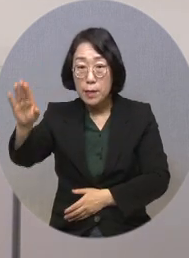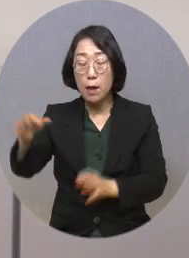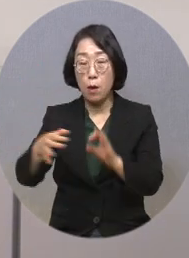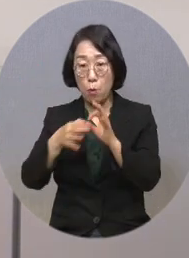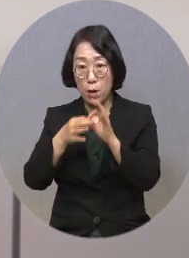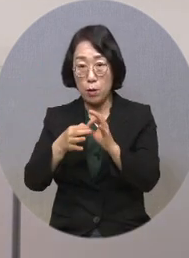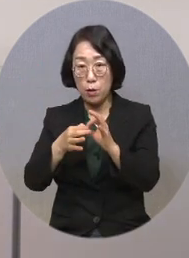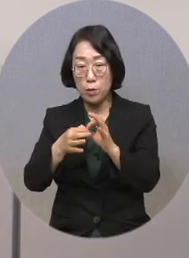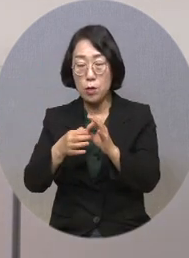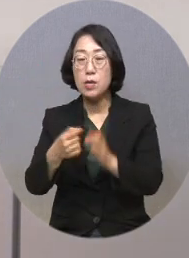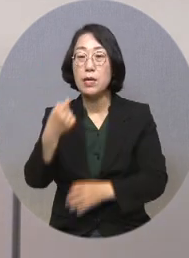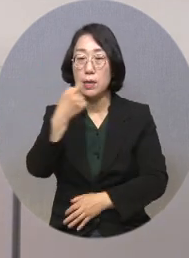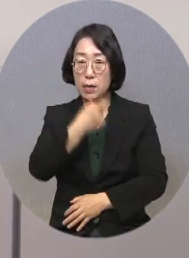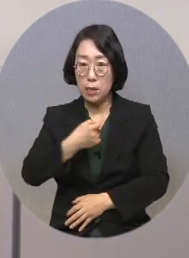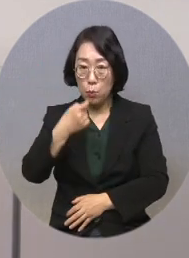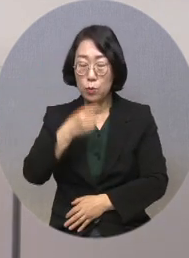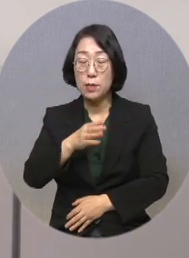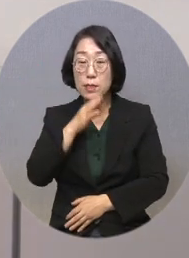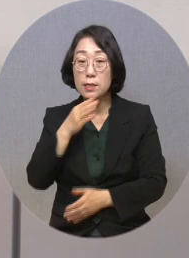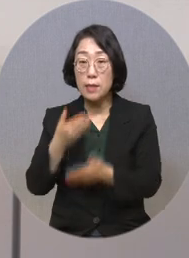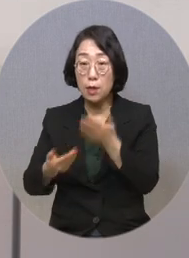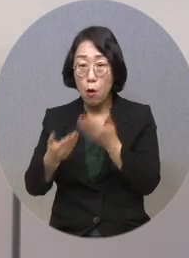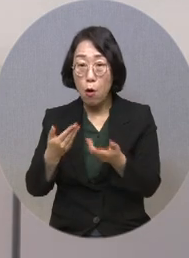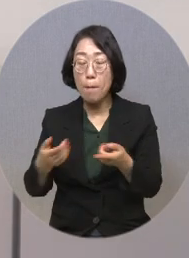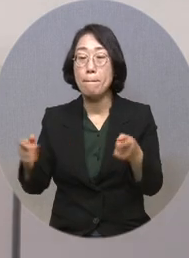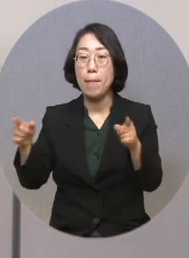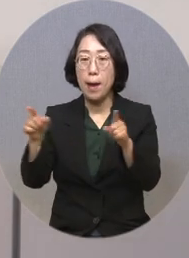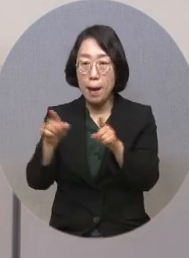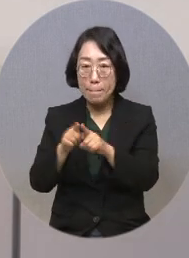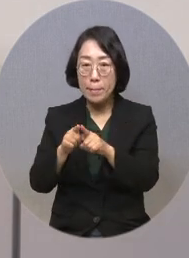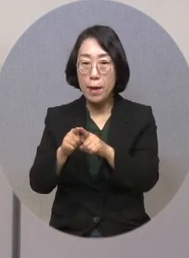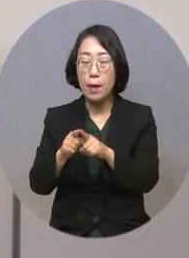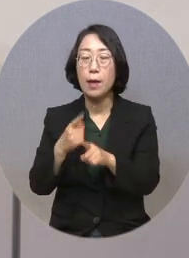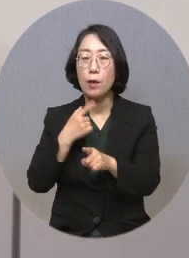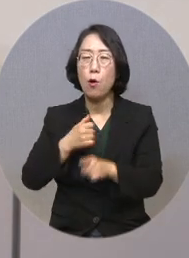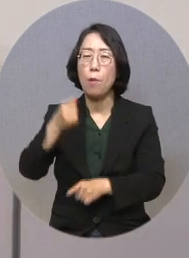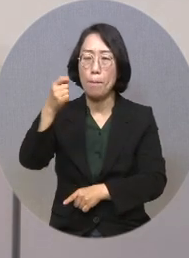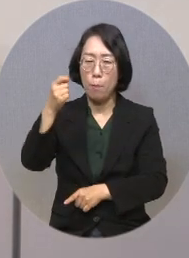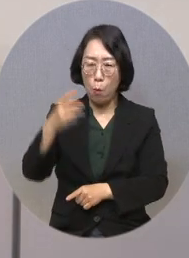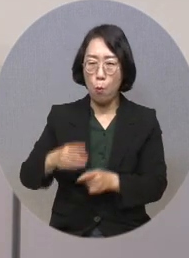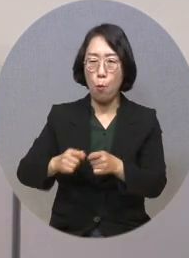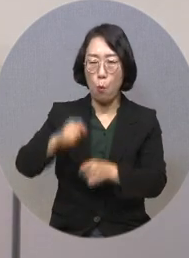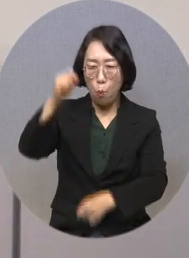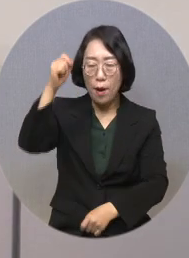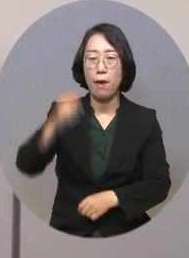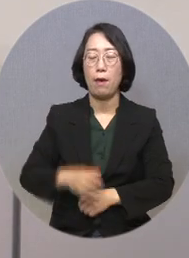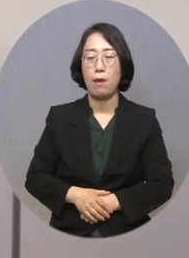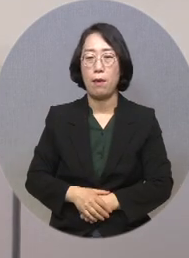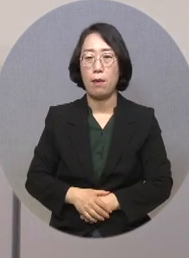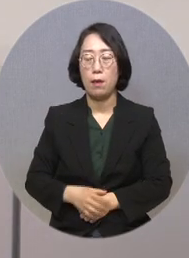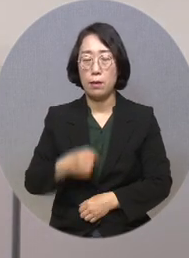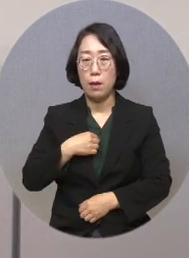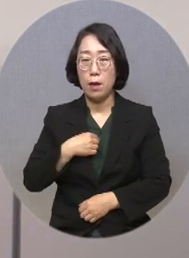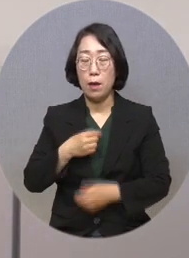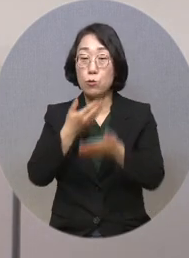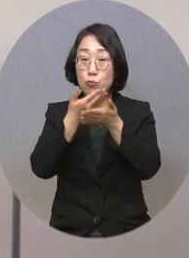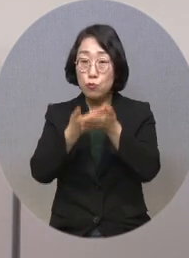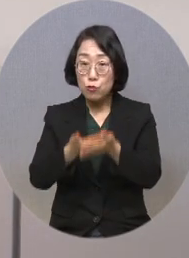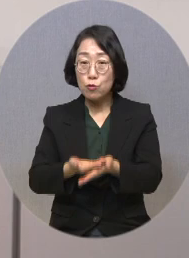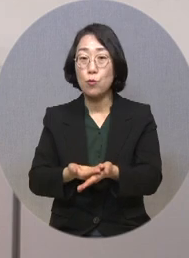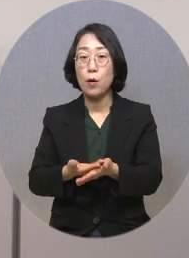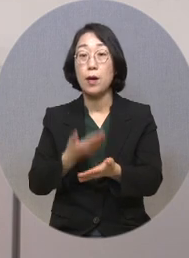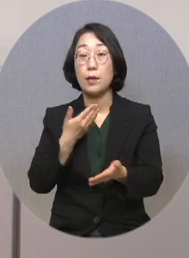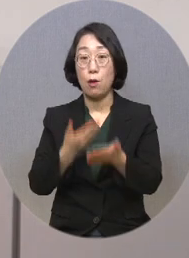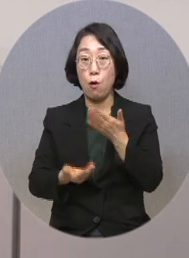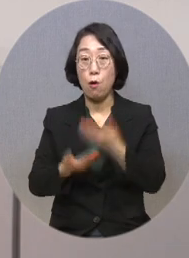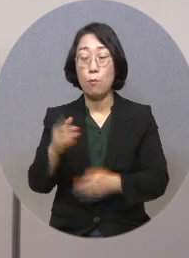겸비한 그러한 시각으로 몸소 체험도 했습니다. 특히 저의 소중한